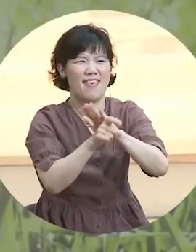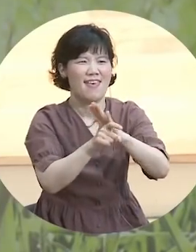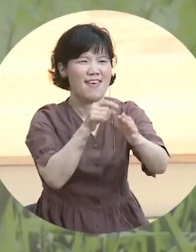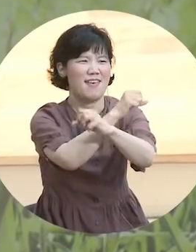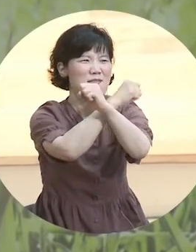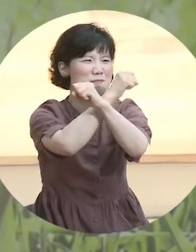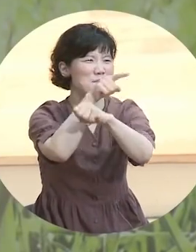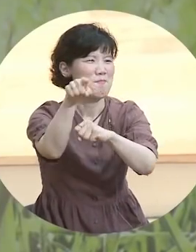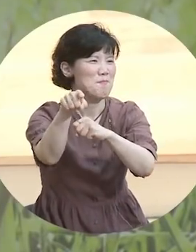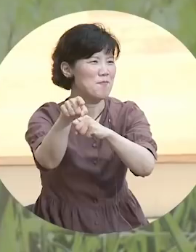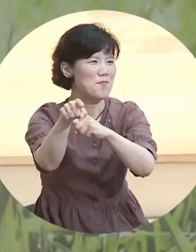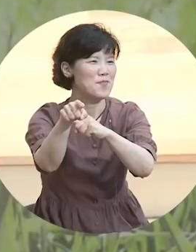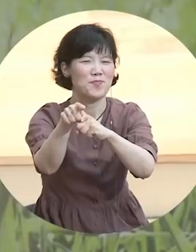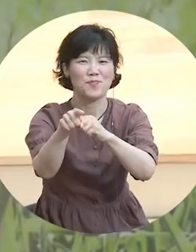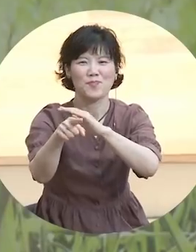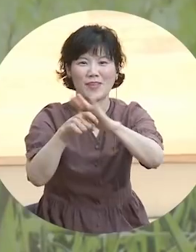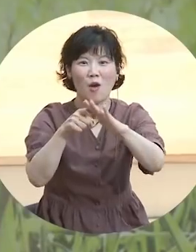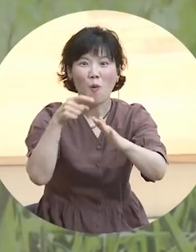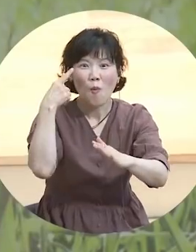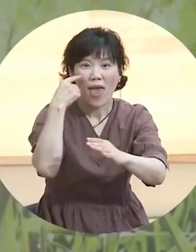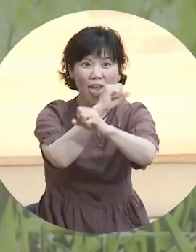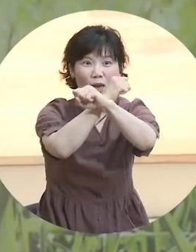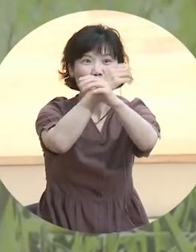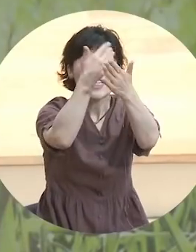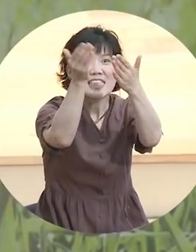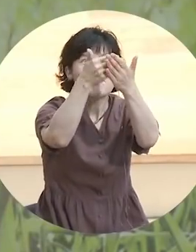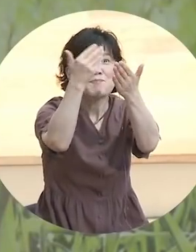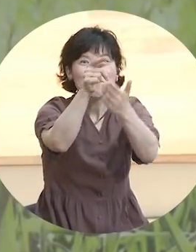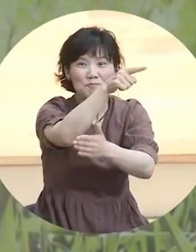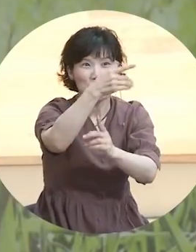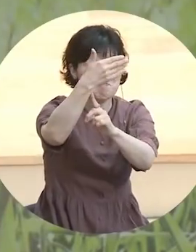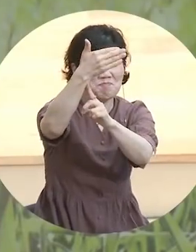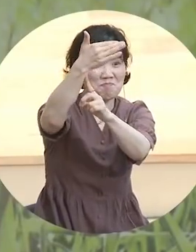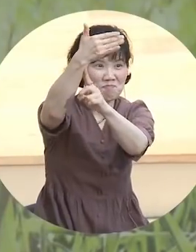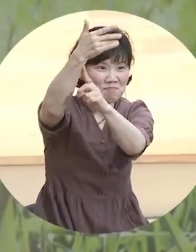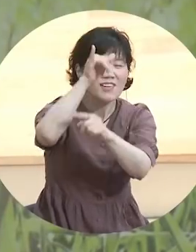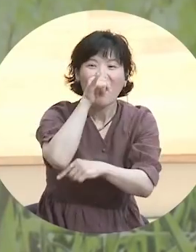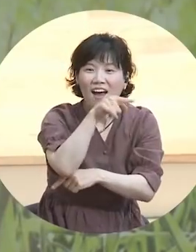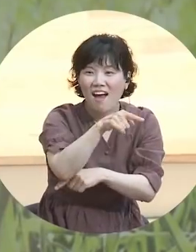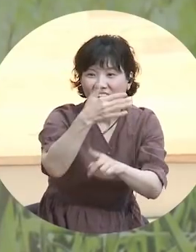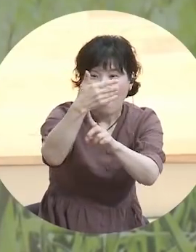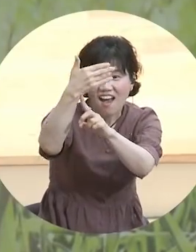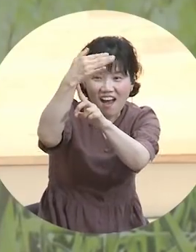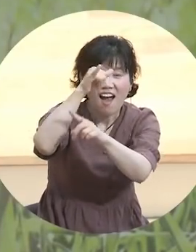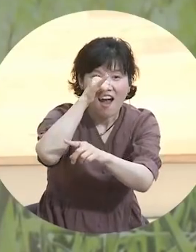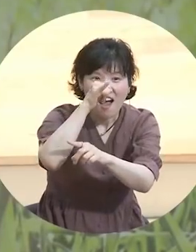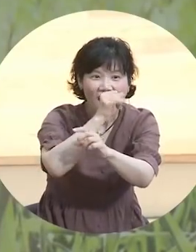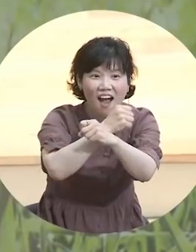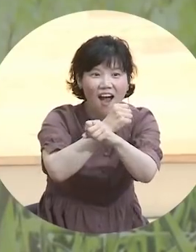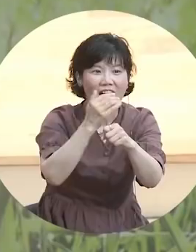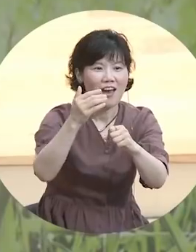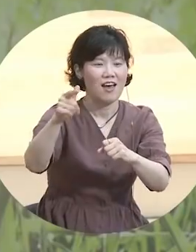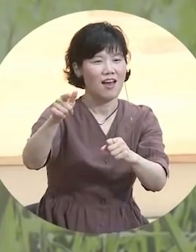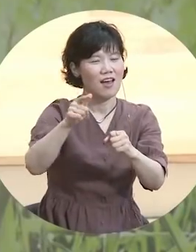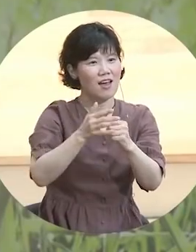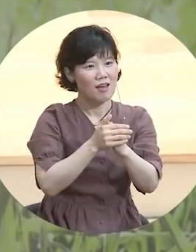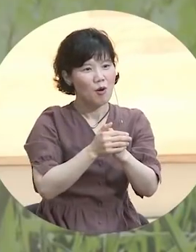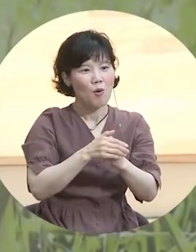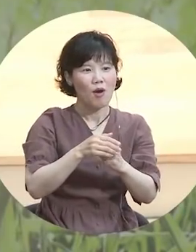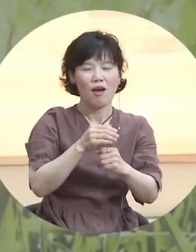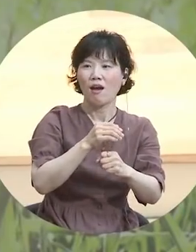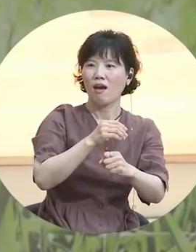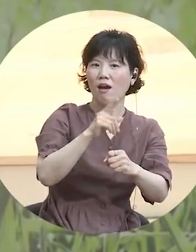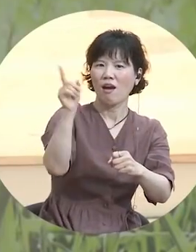없이 해적선이에요. 왜냐하면 해골이 그려져 있어. 깃발이 있는 거예요. 해적선이. 그리고 한쪽에 보니까